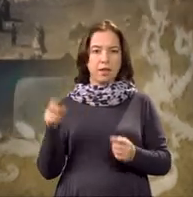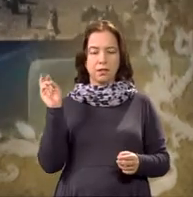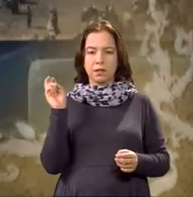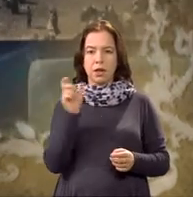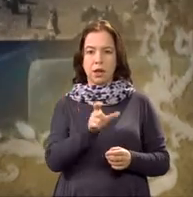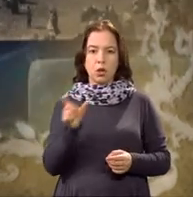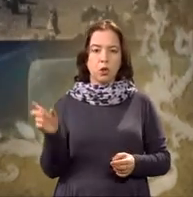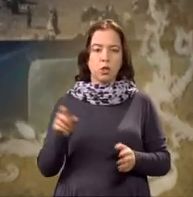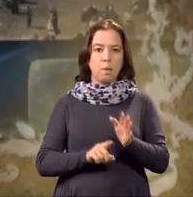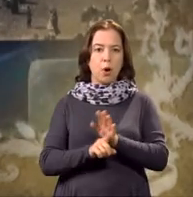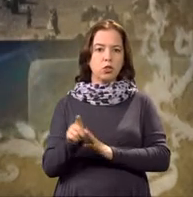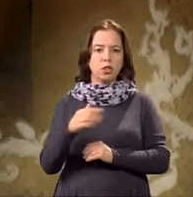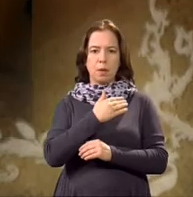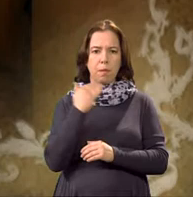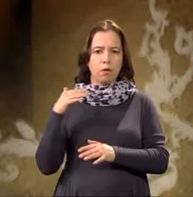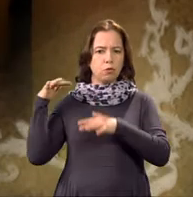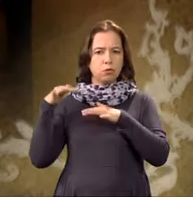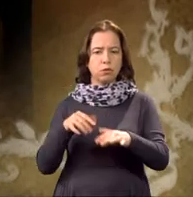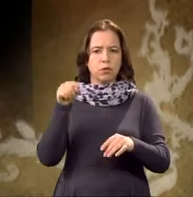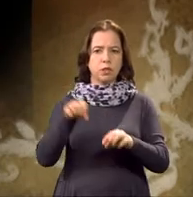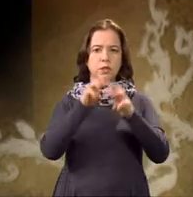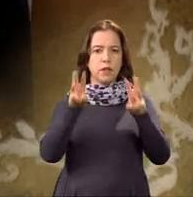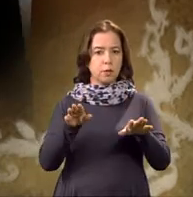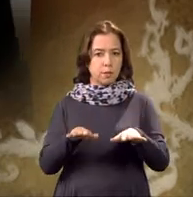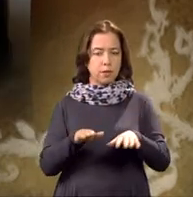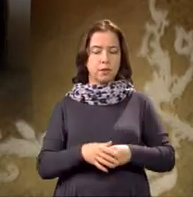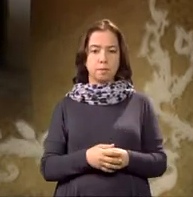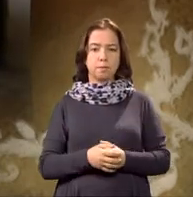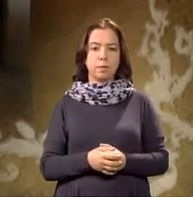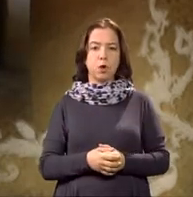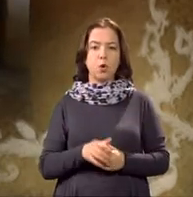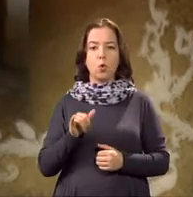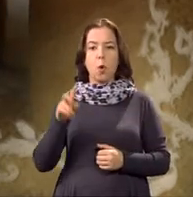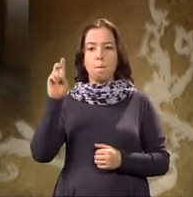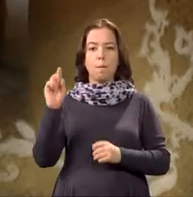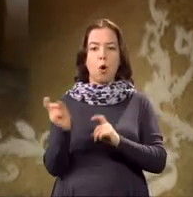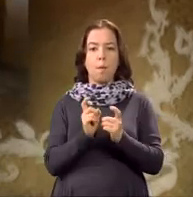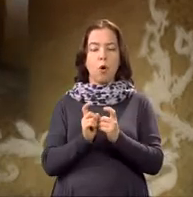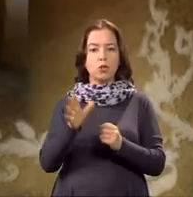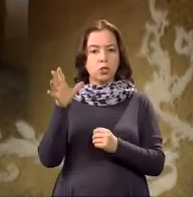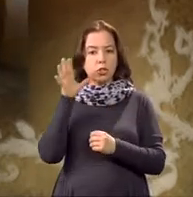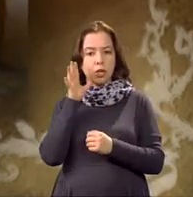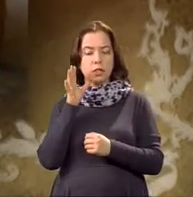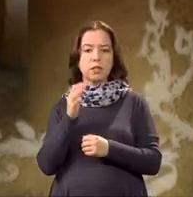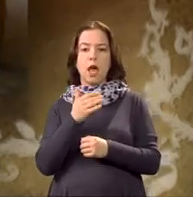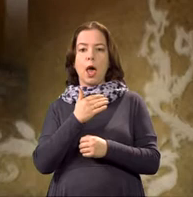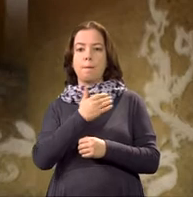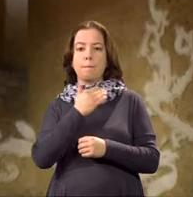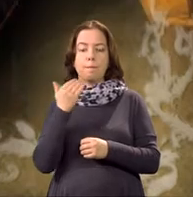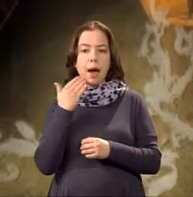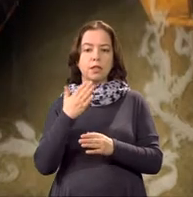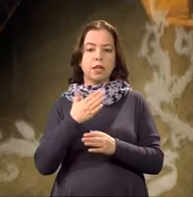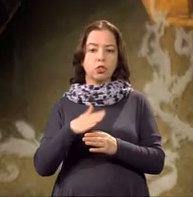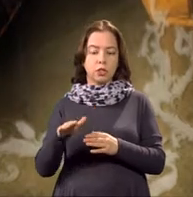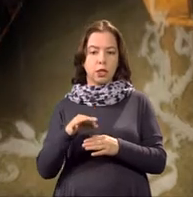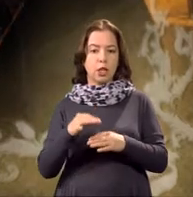масово відвідувати святе місце. В богоборчі часи більша частина мощей давніх подвижників цих